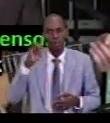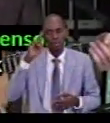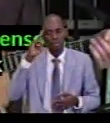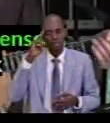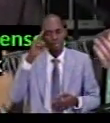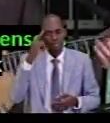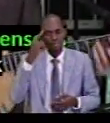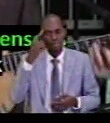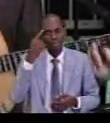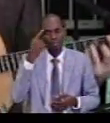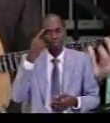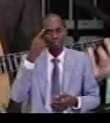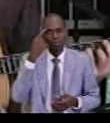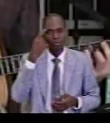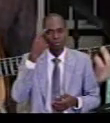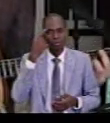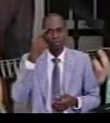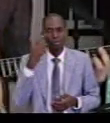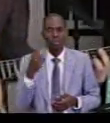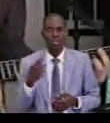pensons.